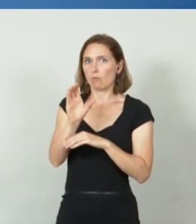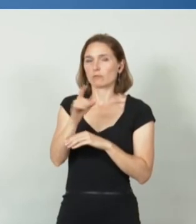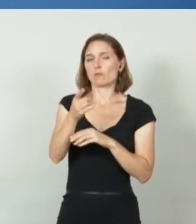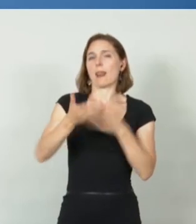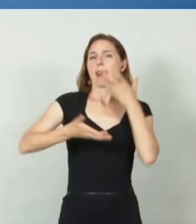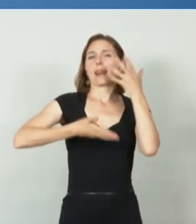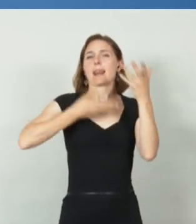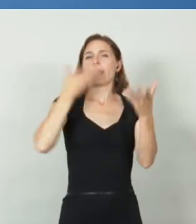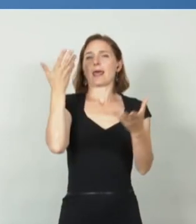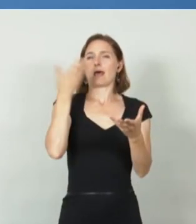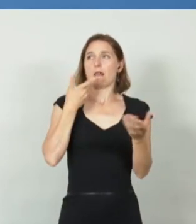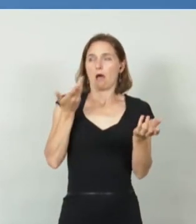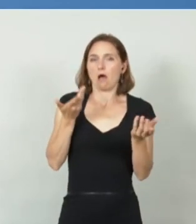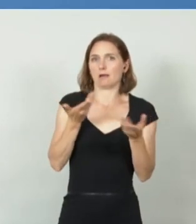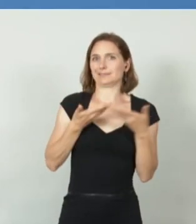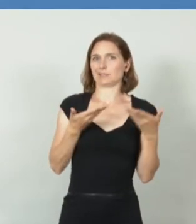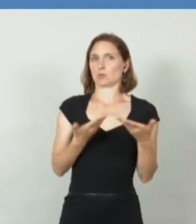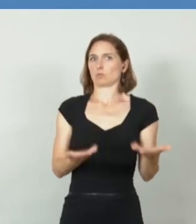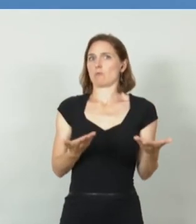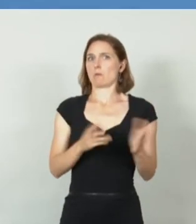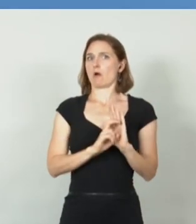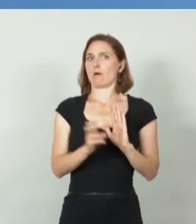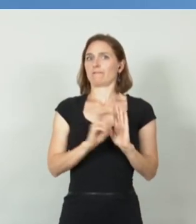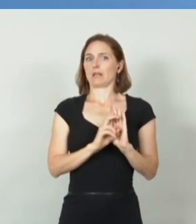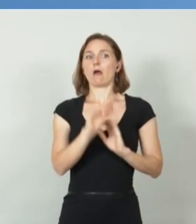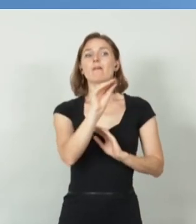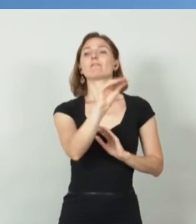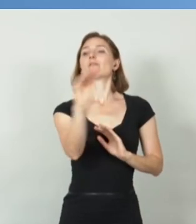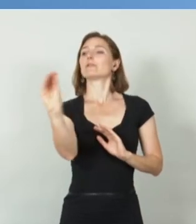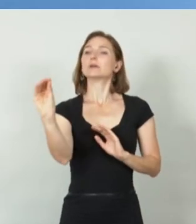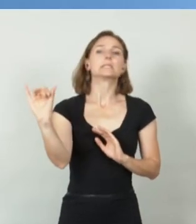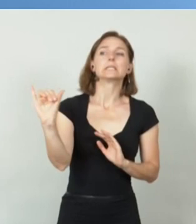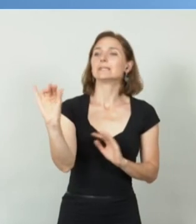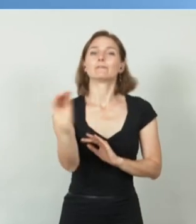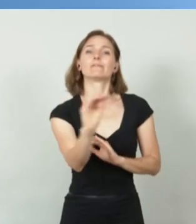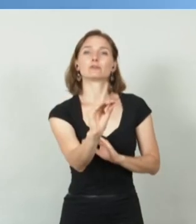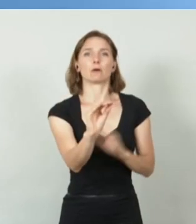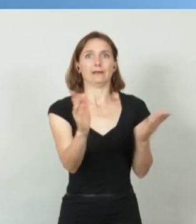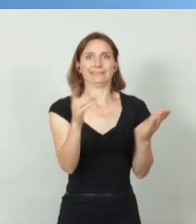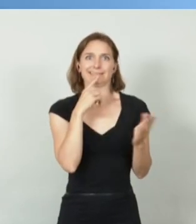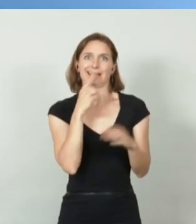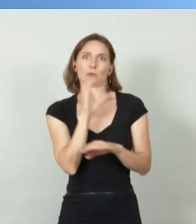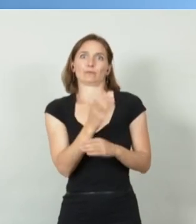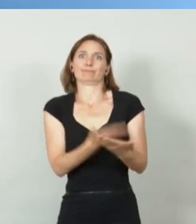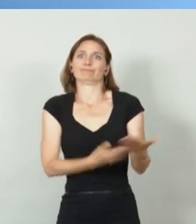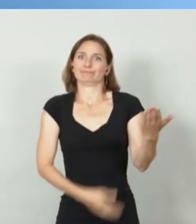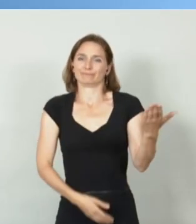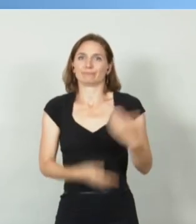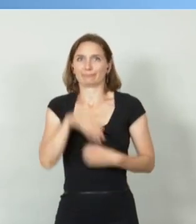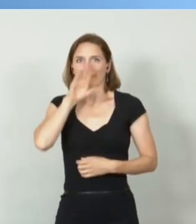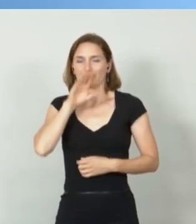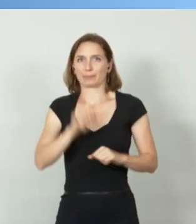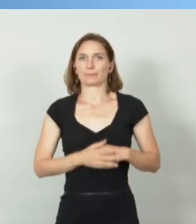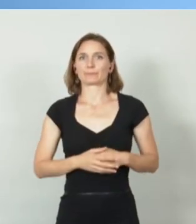voudraient faire porter la faute de la situation actuelle de la ville aux autres au niveau des dépenses d'investissement vous